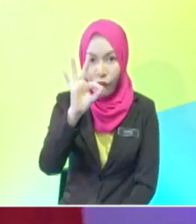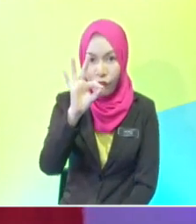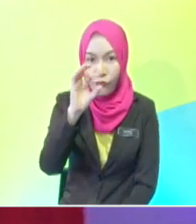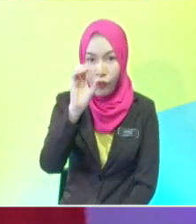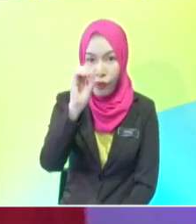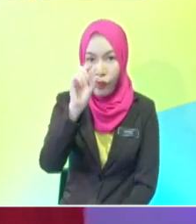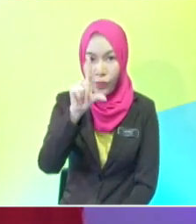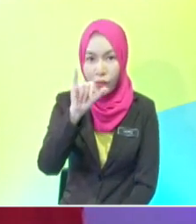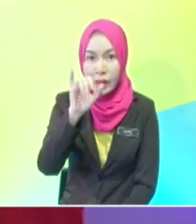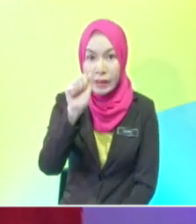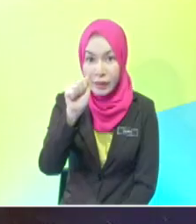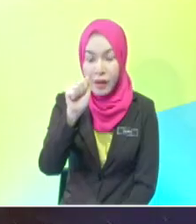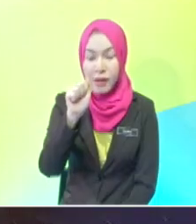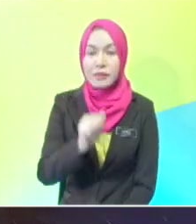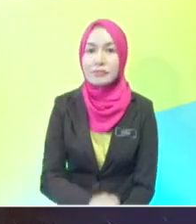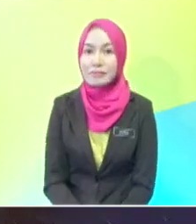beku Iya lambat